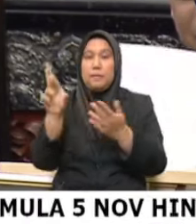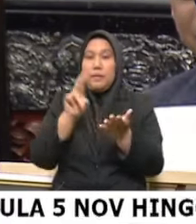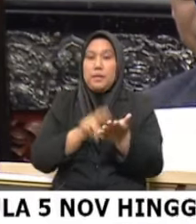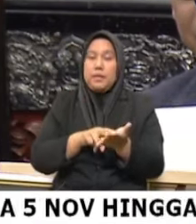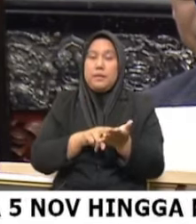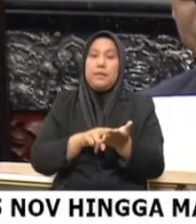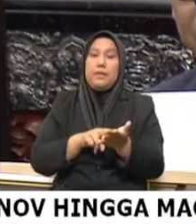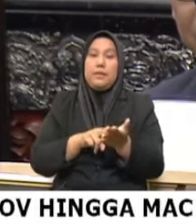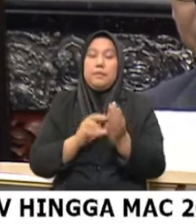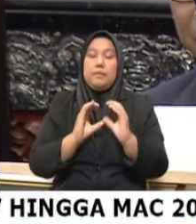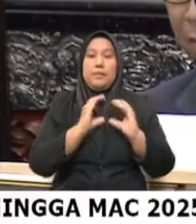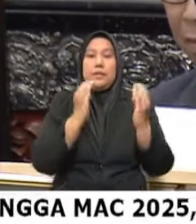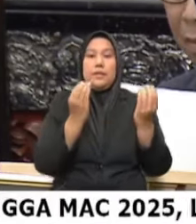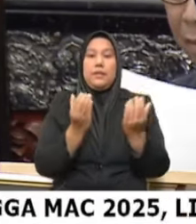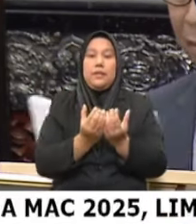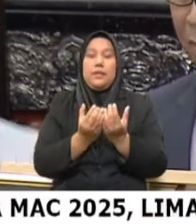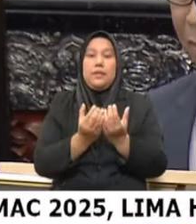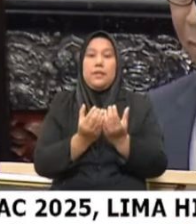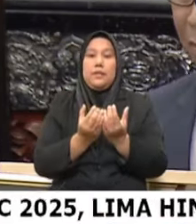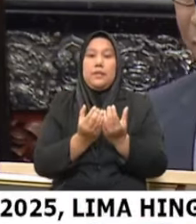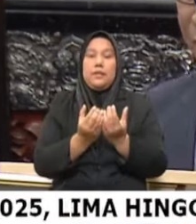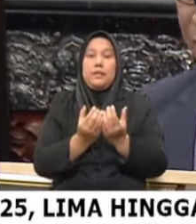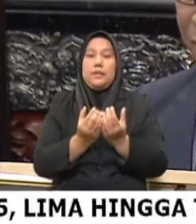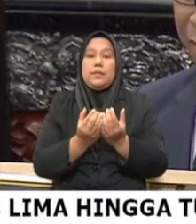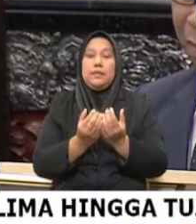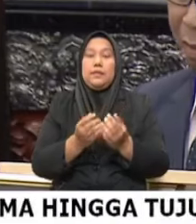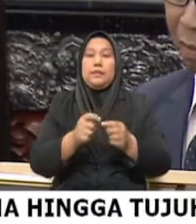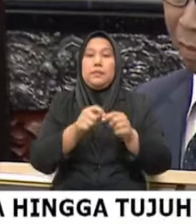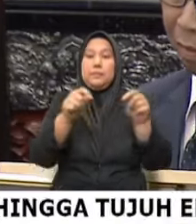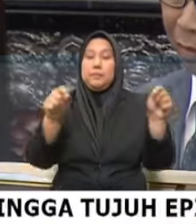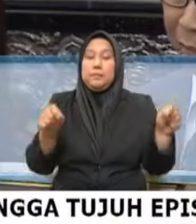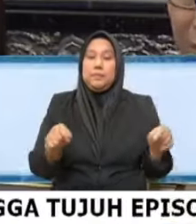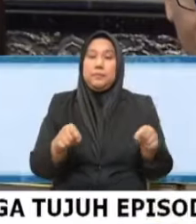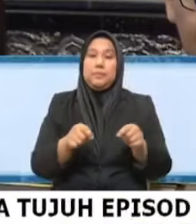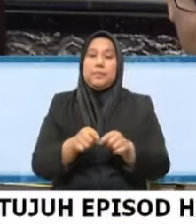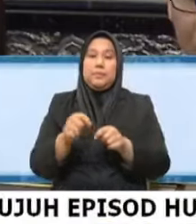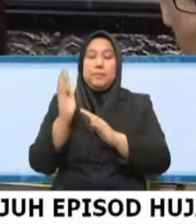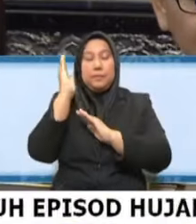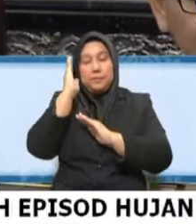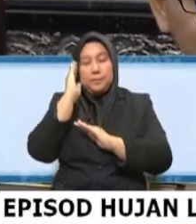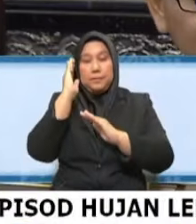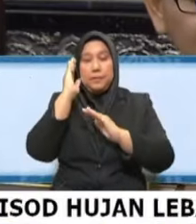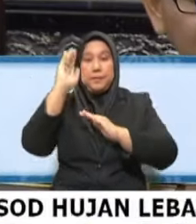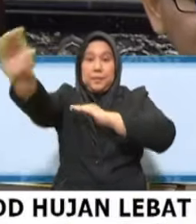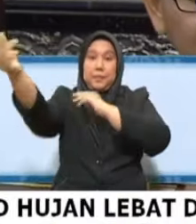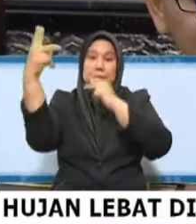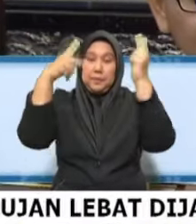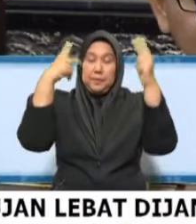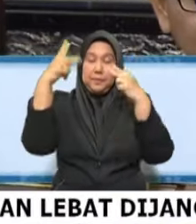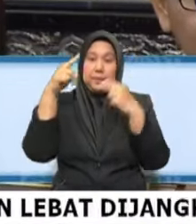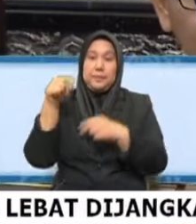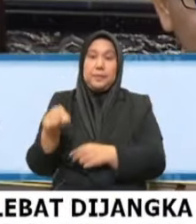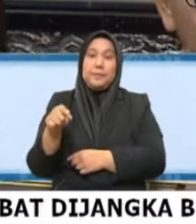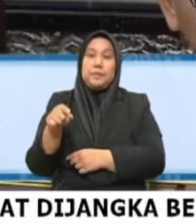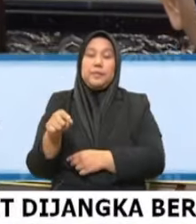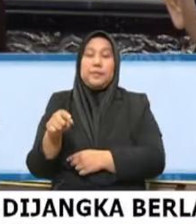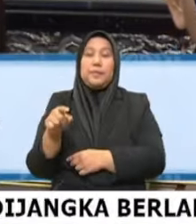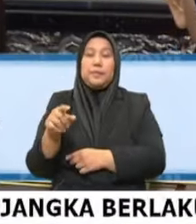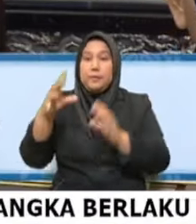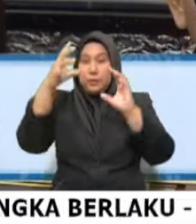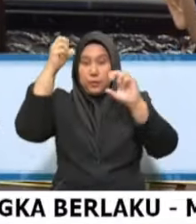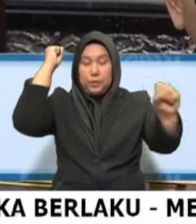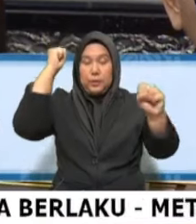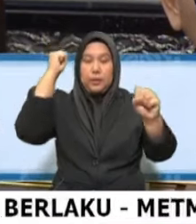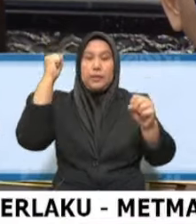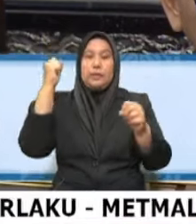serta pengelasan premis penginapan pelancong. Pemandu pelancong berlesen merupakan duta kecil barisan